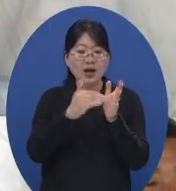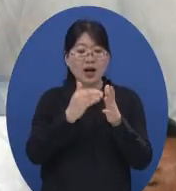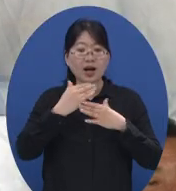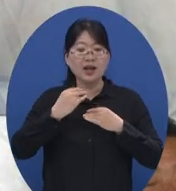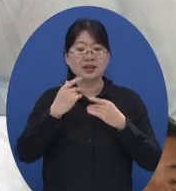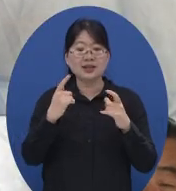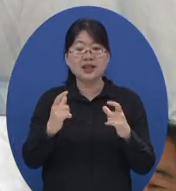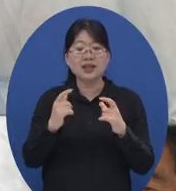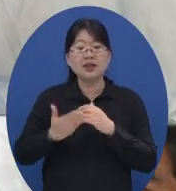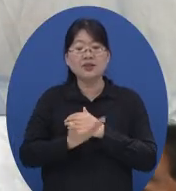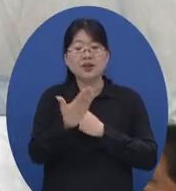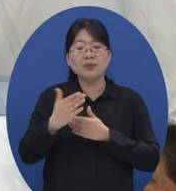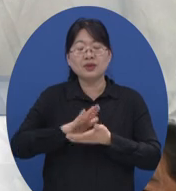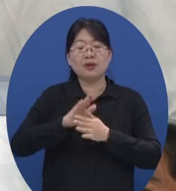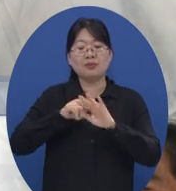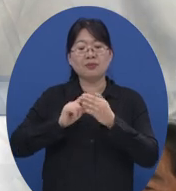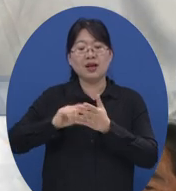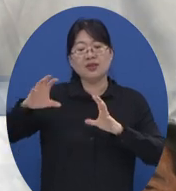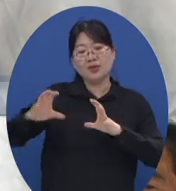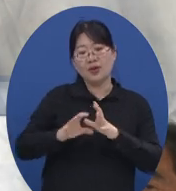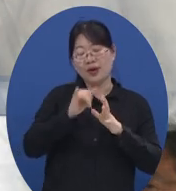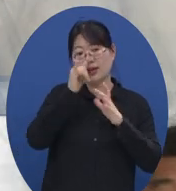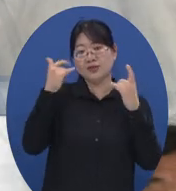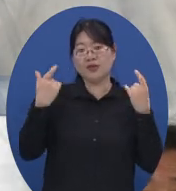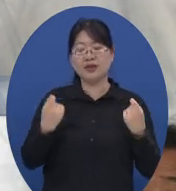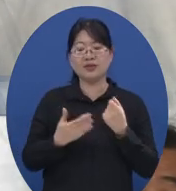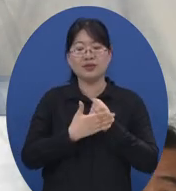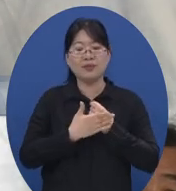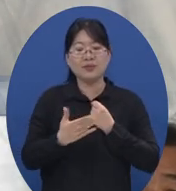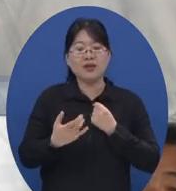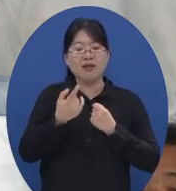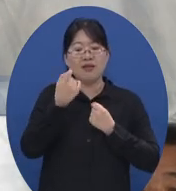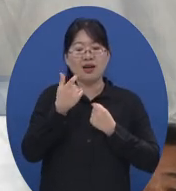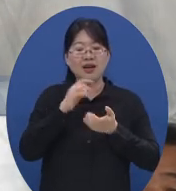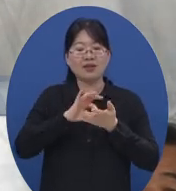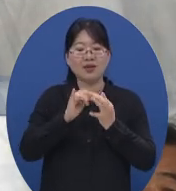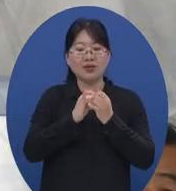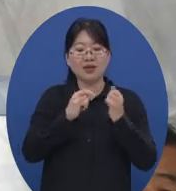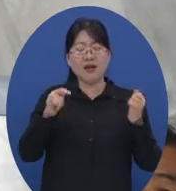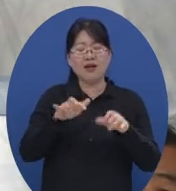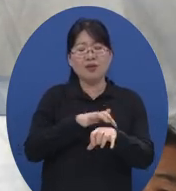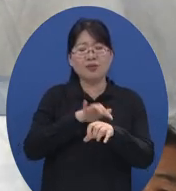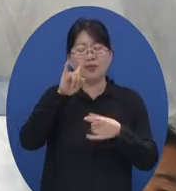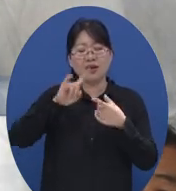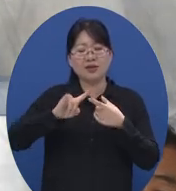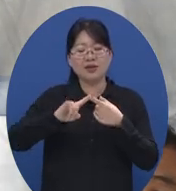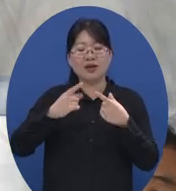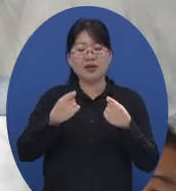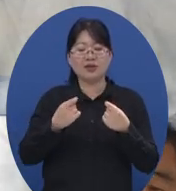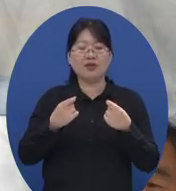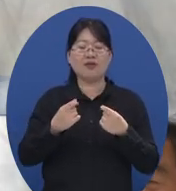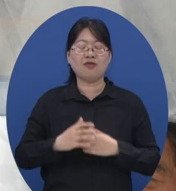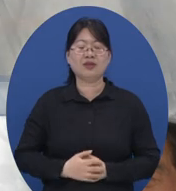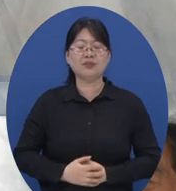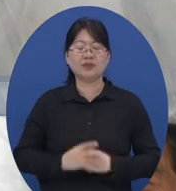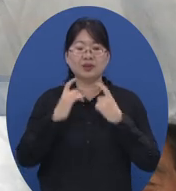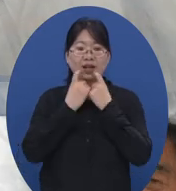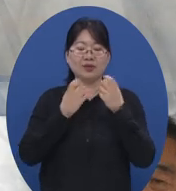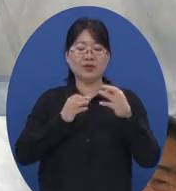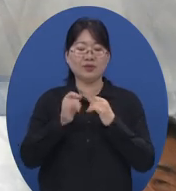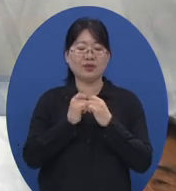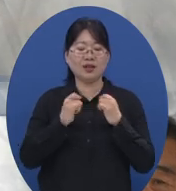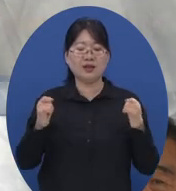시민 여러분들의 열망 이런 게 결합된 게 아닌가 싶습니다. 약간의 사용자의 불편을 통해서 이제